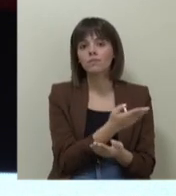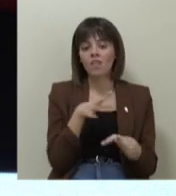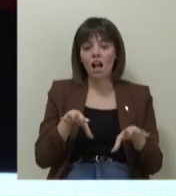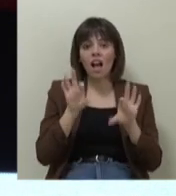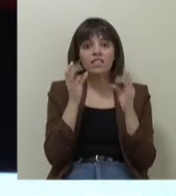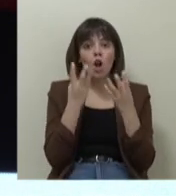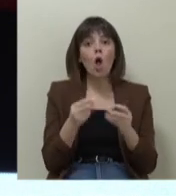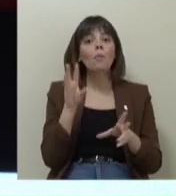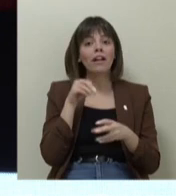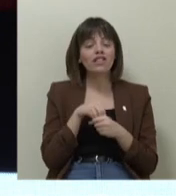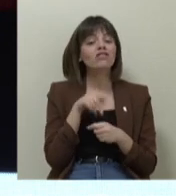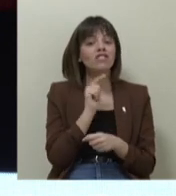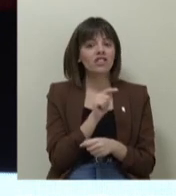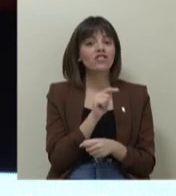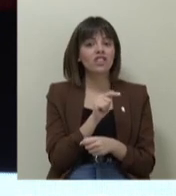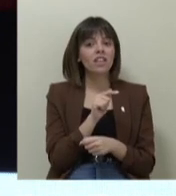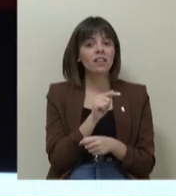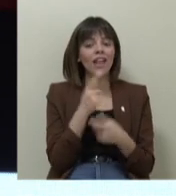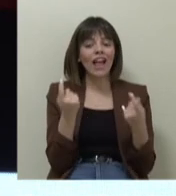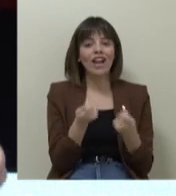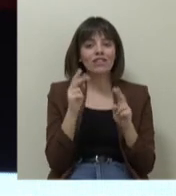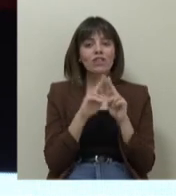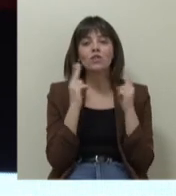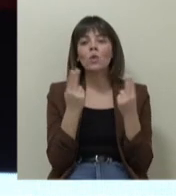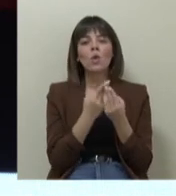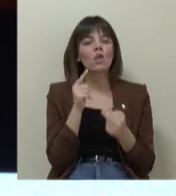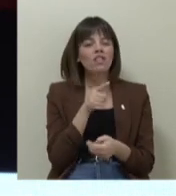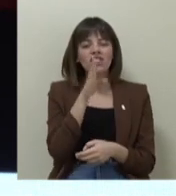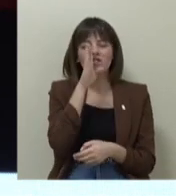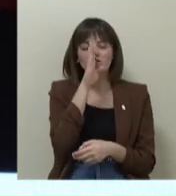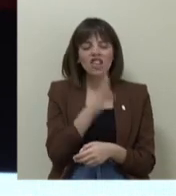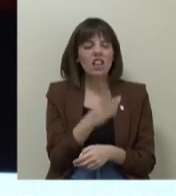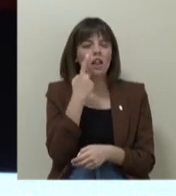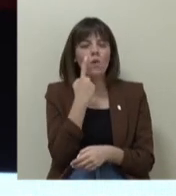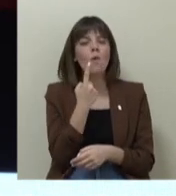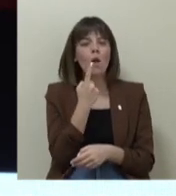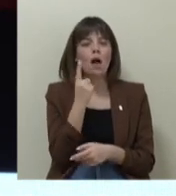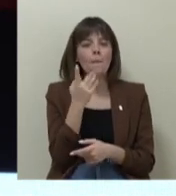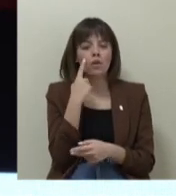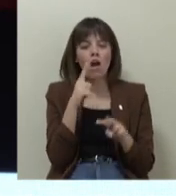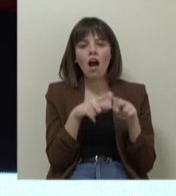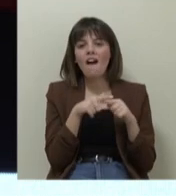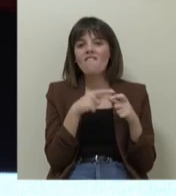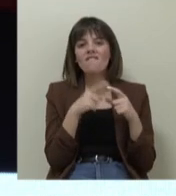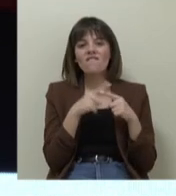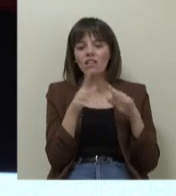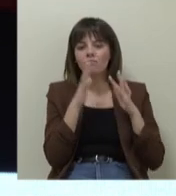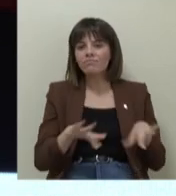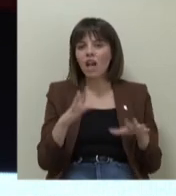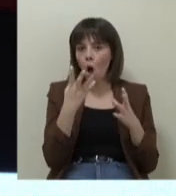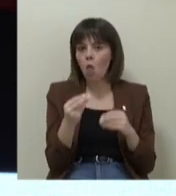Hazır olmadığı için de iş dünyası ciddi bir şekilde bir afetle sarsıldığı